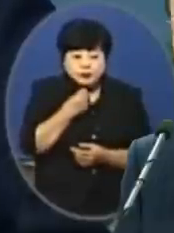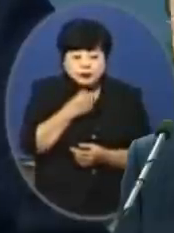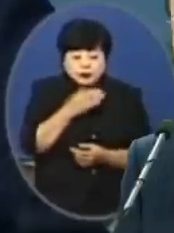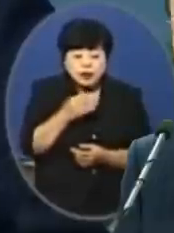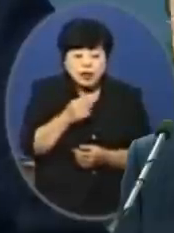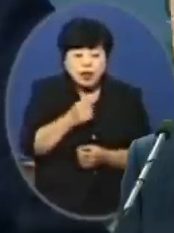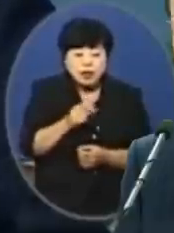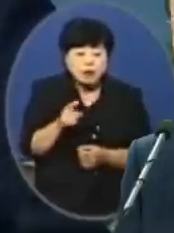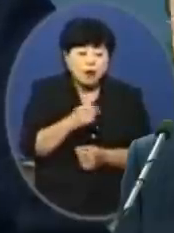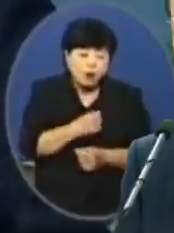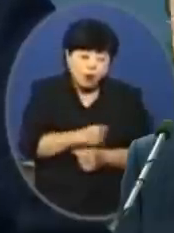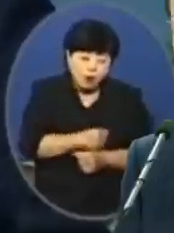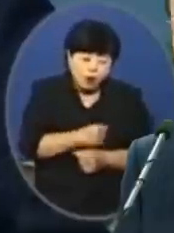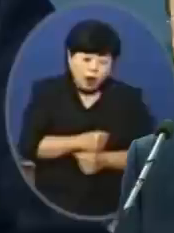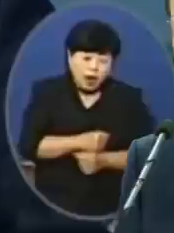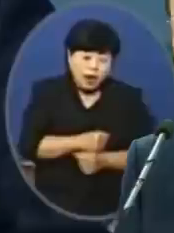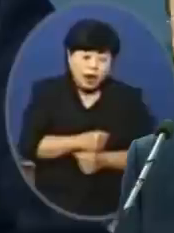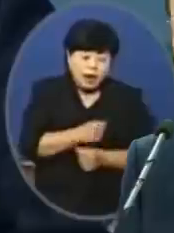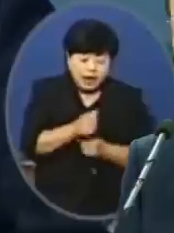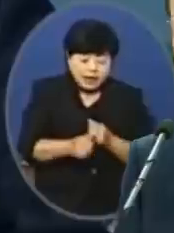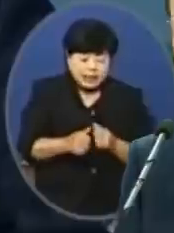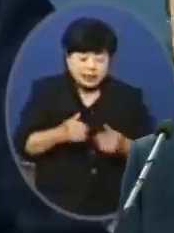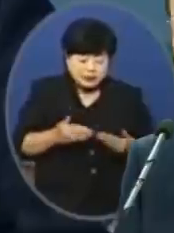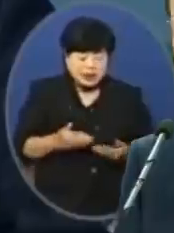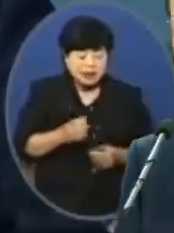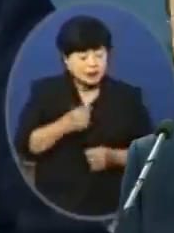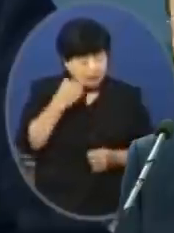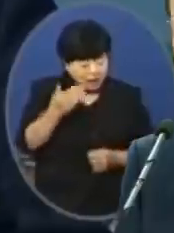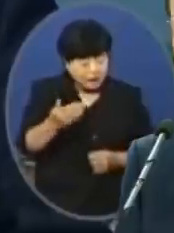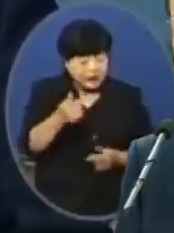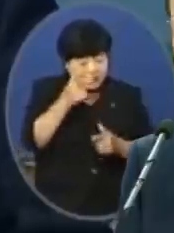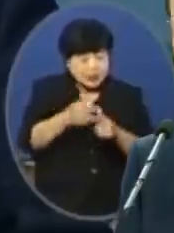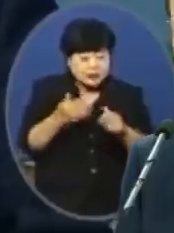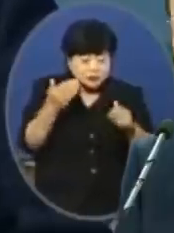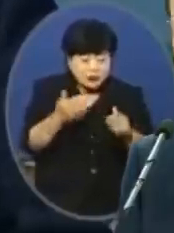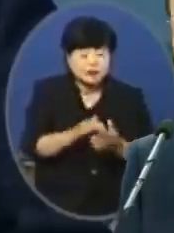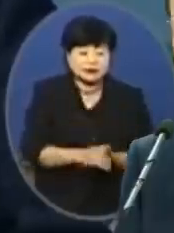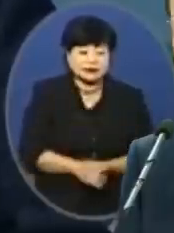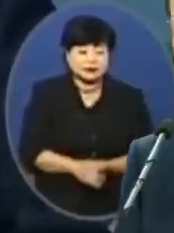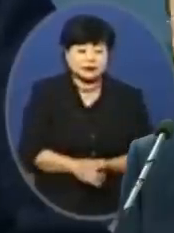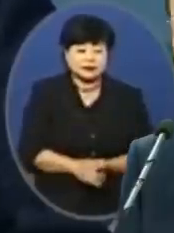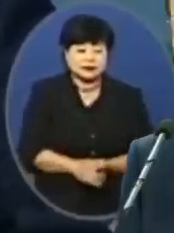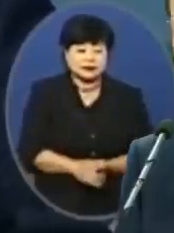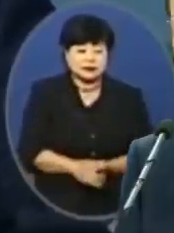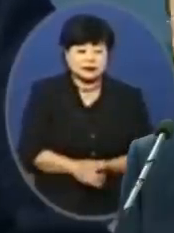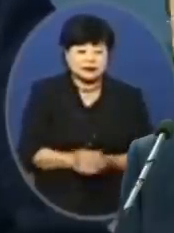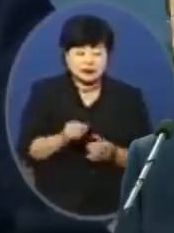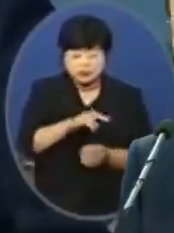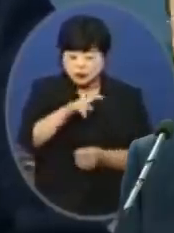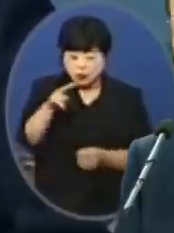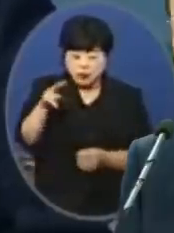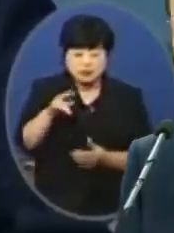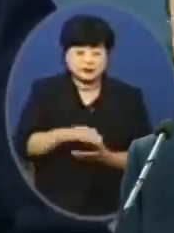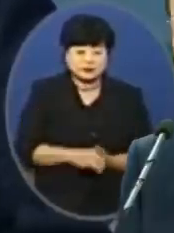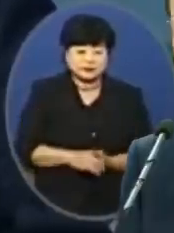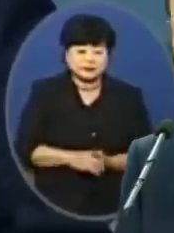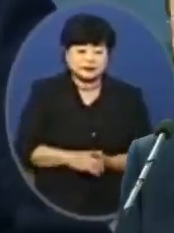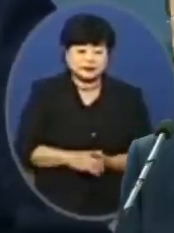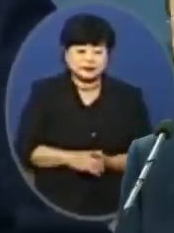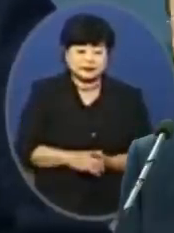우리가 무엇을 해야 하나님의 일을 합니까? 하니까 예수님이 그 사람들을 바라보고 난 다음